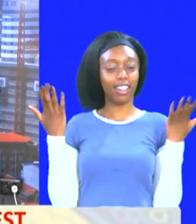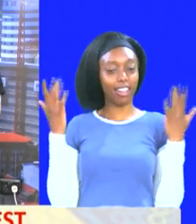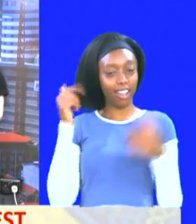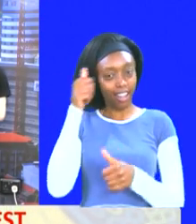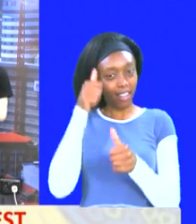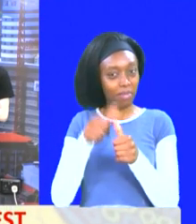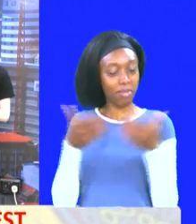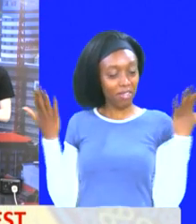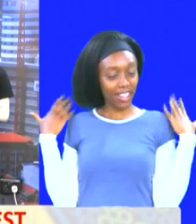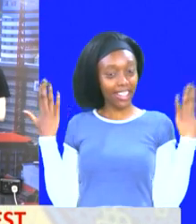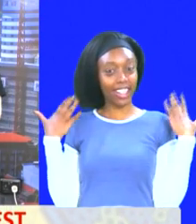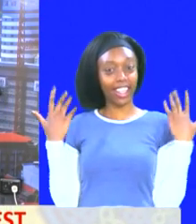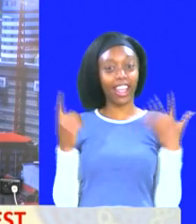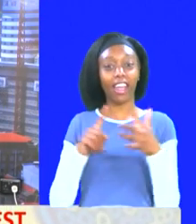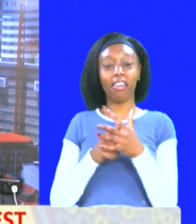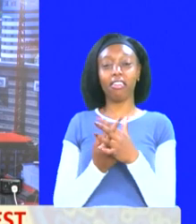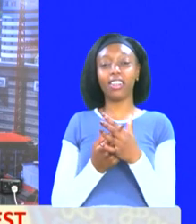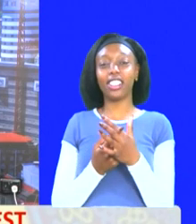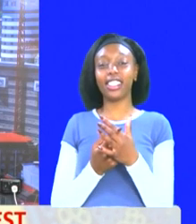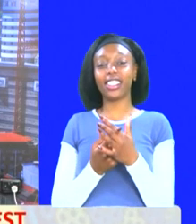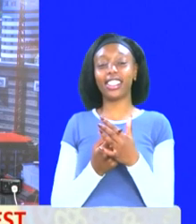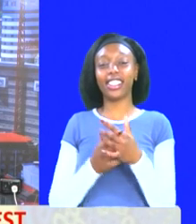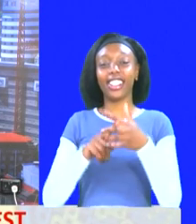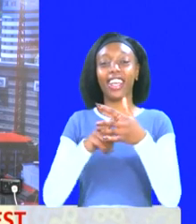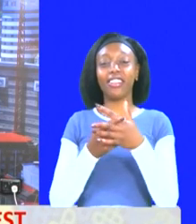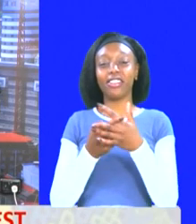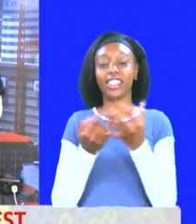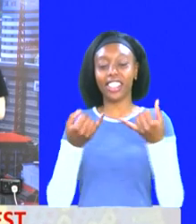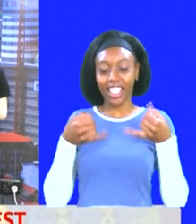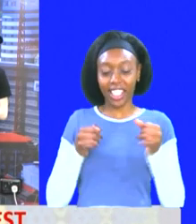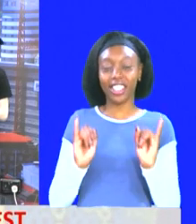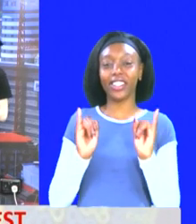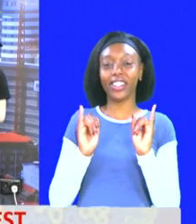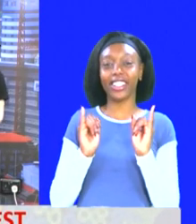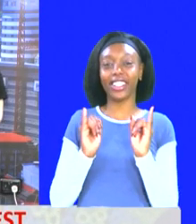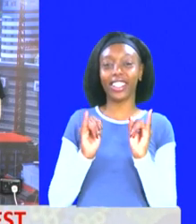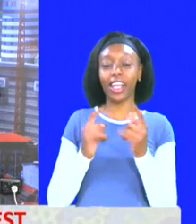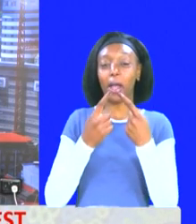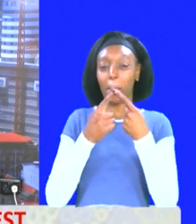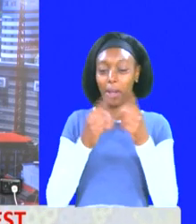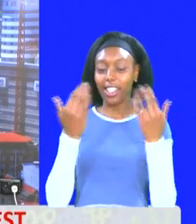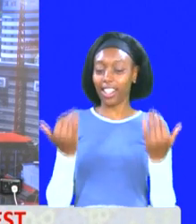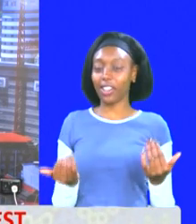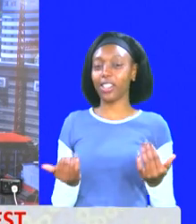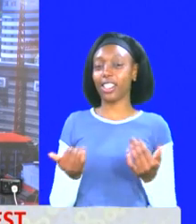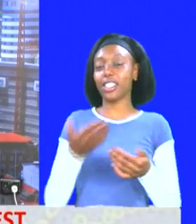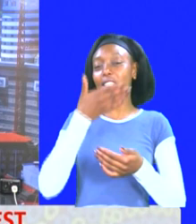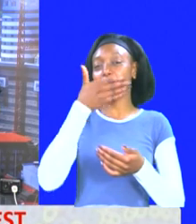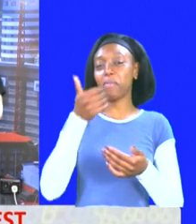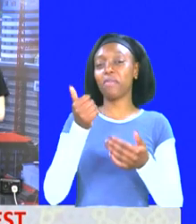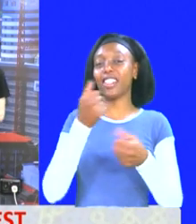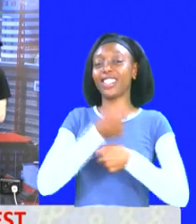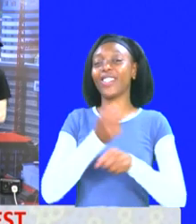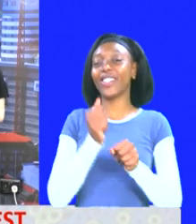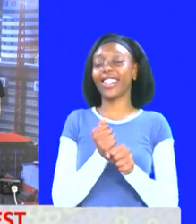ngoma, first introduction yake unifanya ile kitu. Lakini in the meantime, kazi safi hapo Christopher Martin. Beza. This